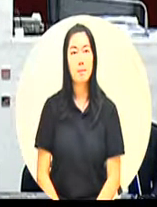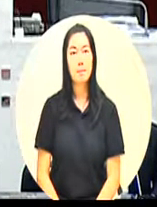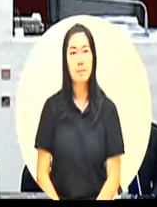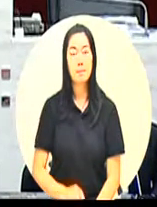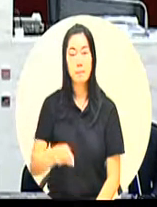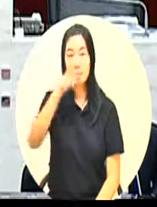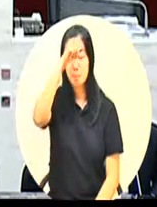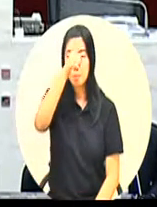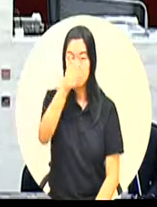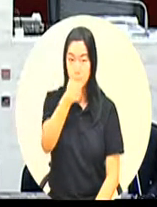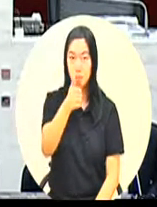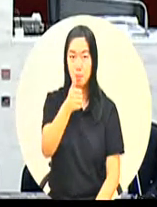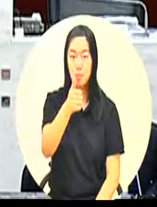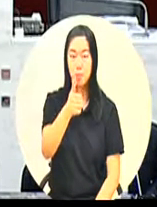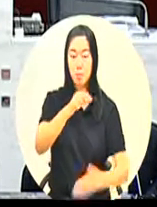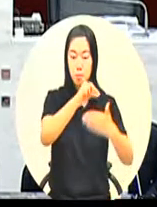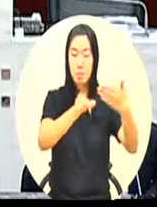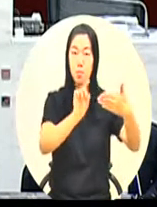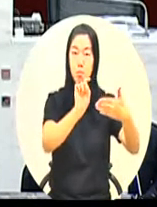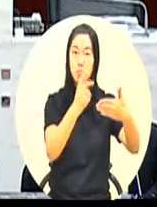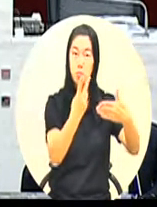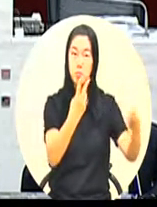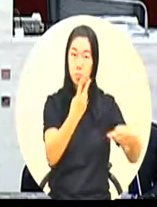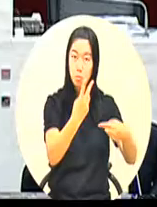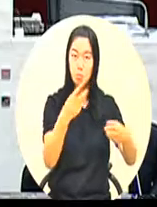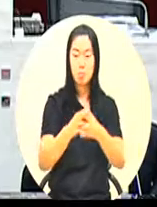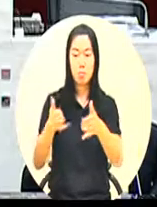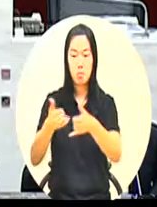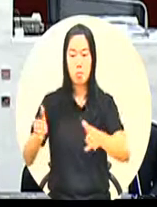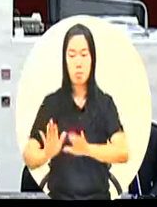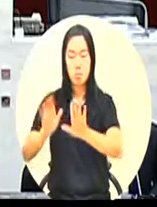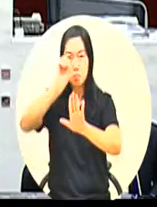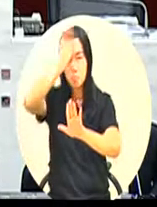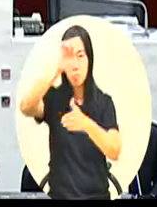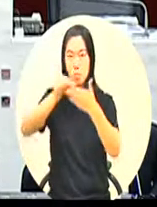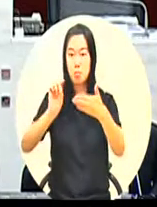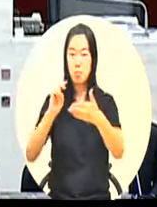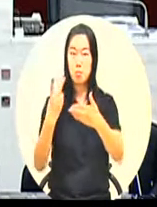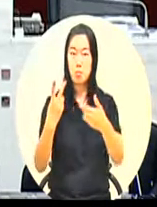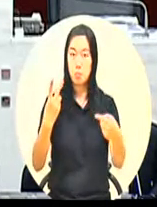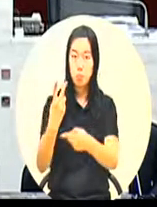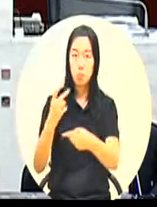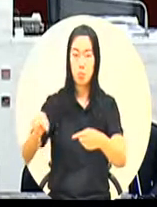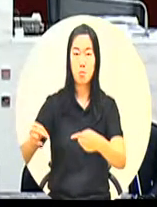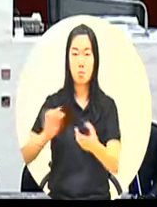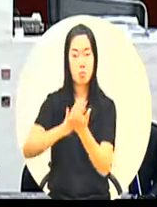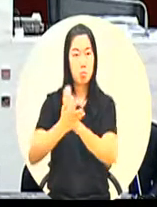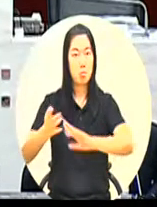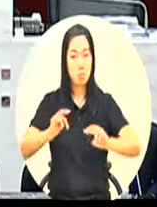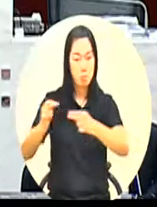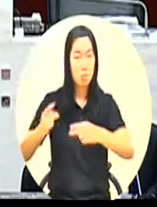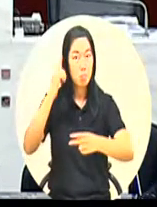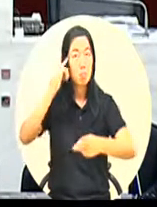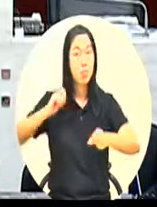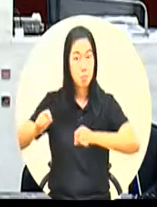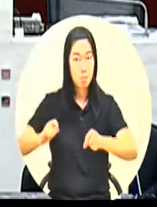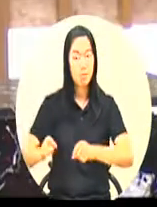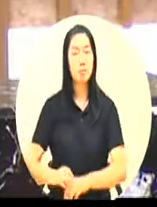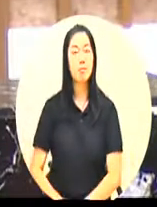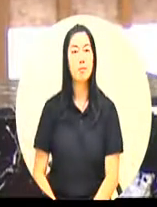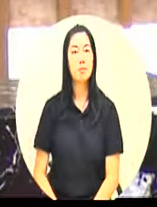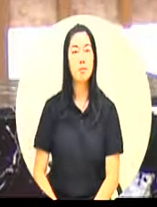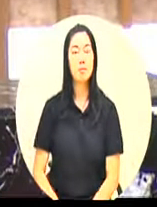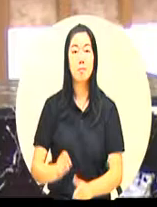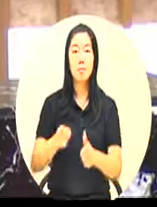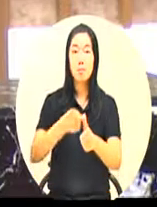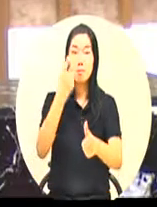黄少廷版本的十二条之一，那民进党团的十二条之一变成是修正版本，是不是这样子的意思？ 先审这